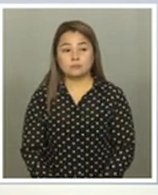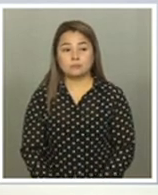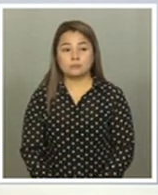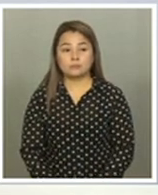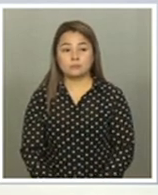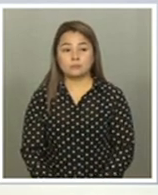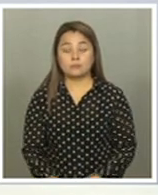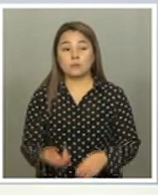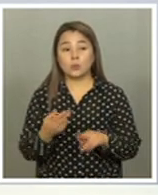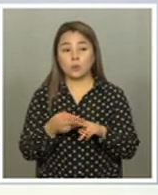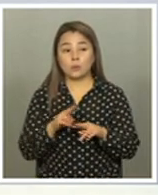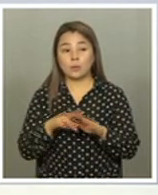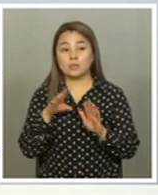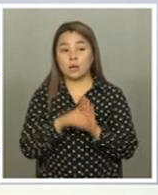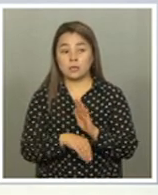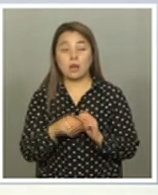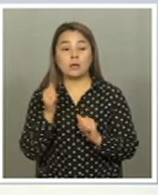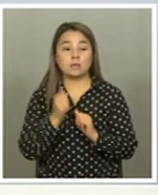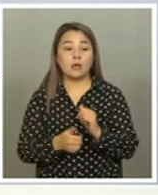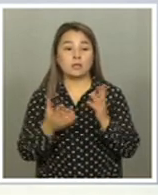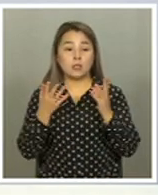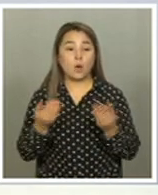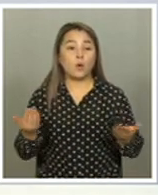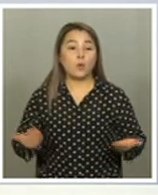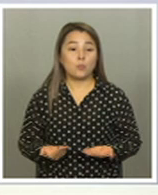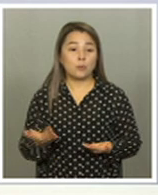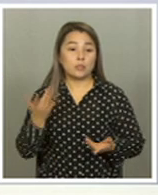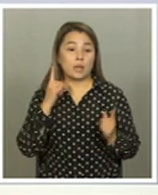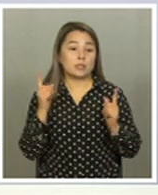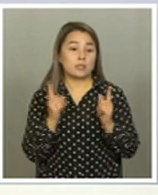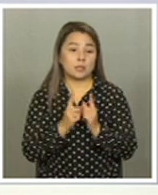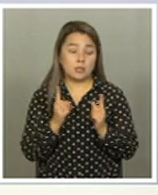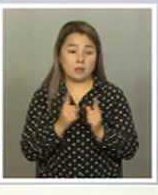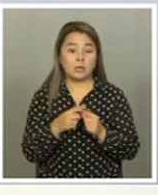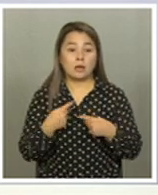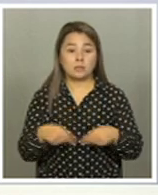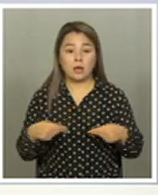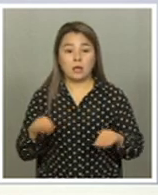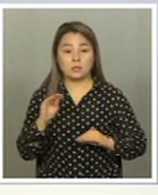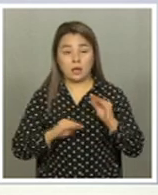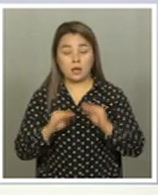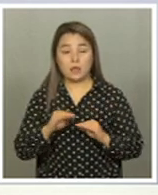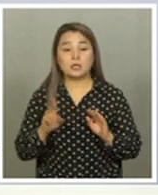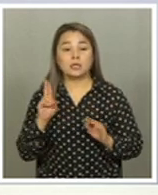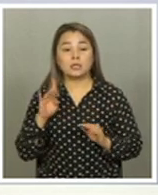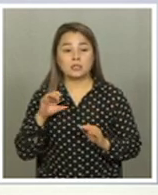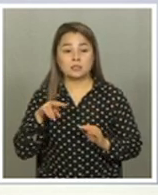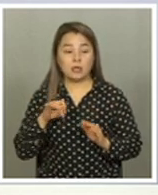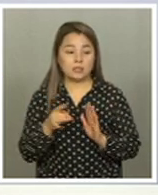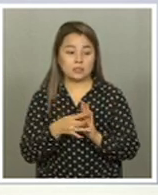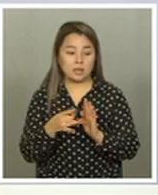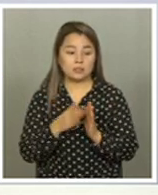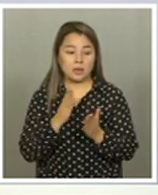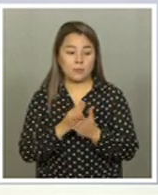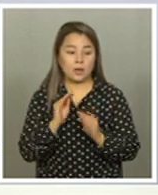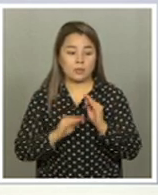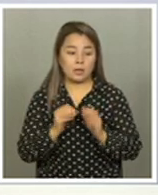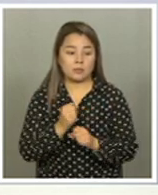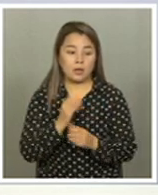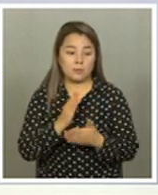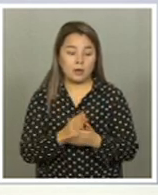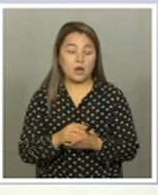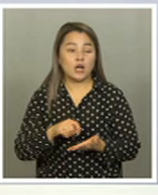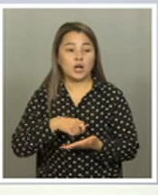Сонымен қатар күнделікті сіздер өмірде кездестіретін заттардың кристалдық торлары, яғни бұл